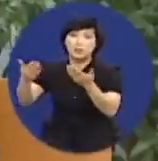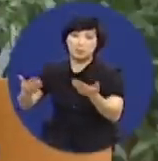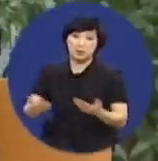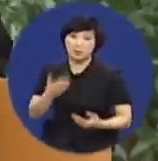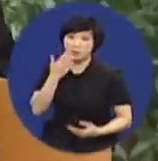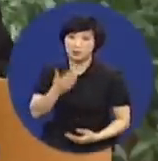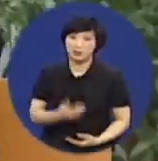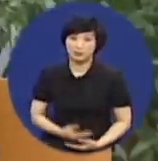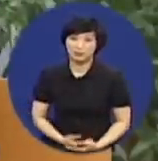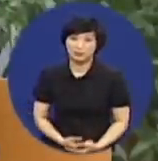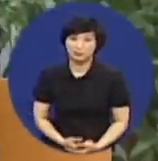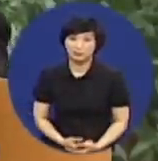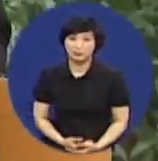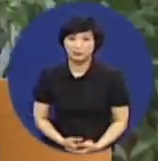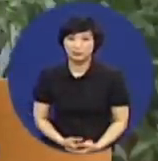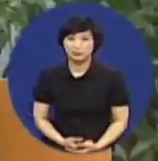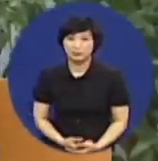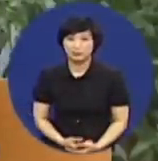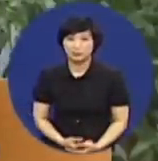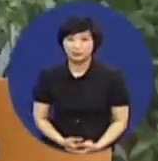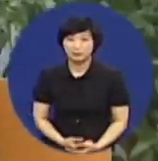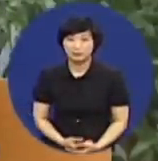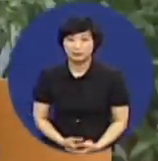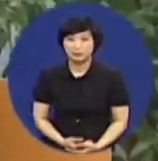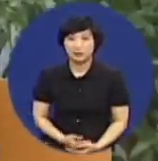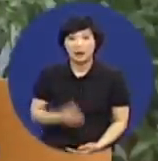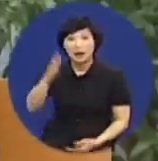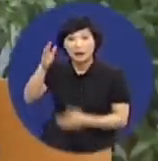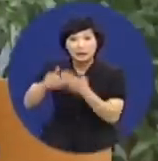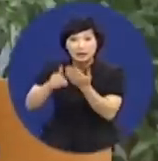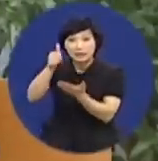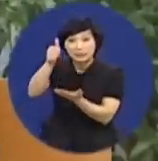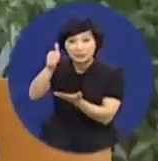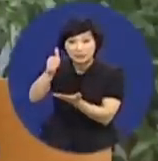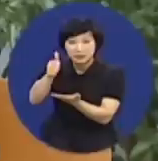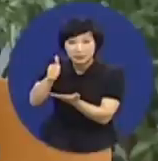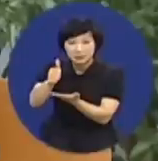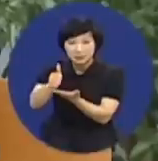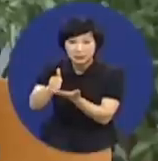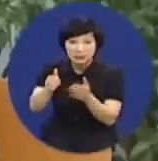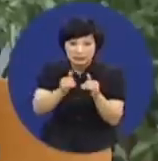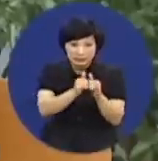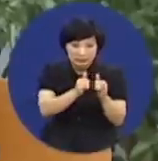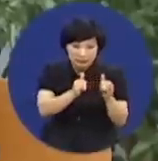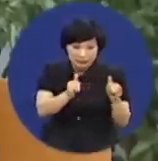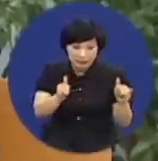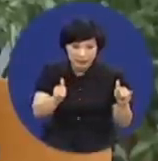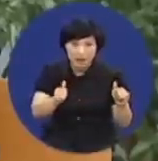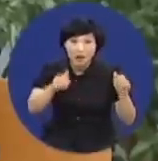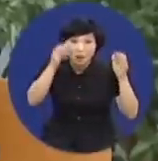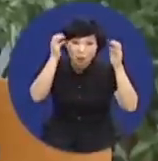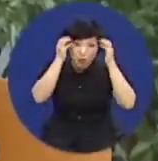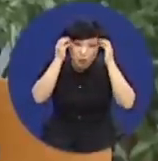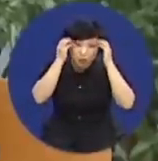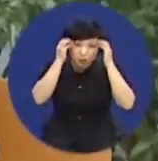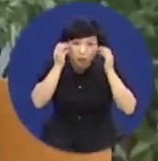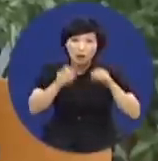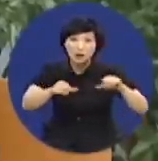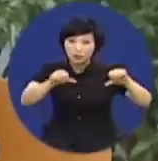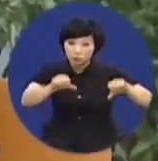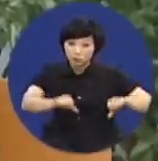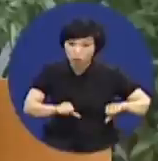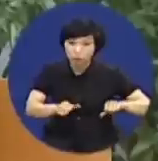としたい求めなければなりません。我が神は人間の苦痛と呪